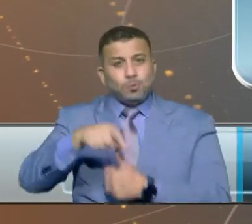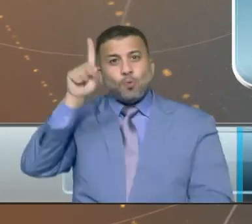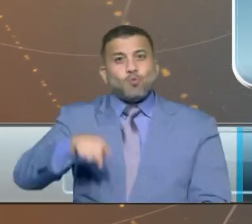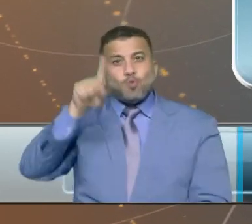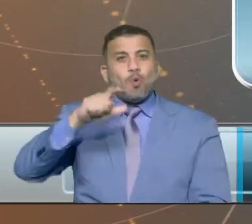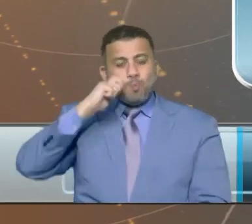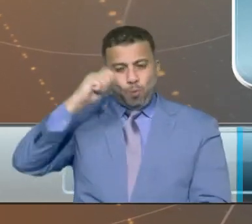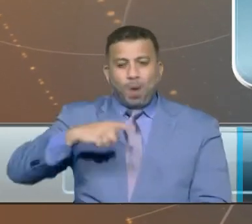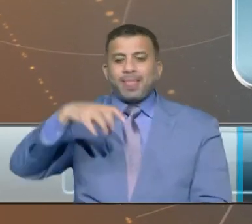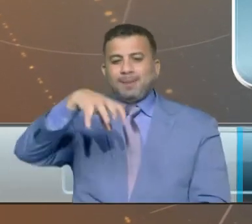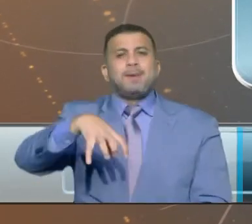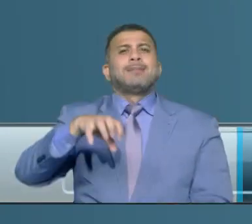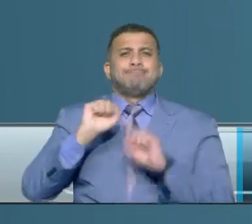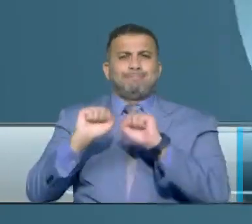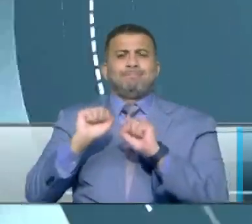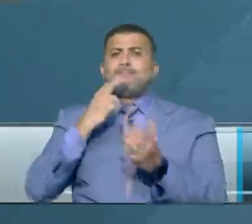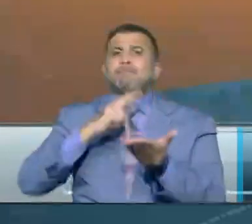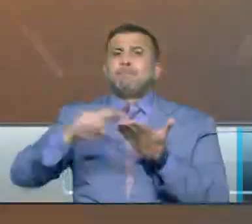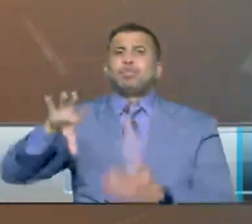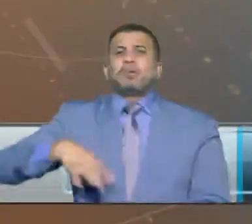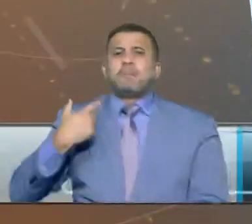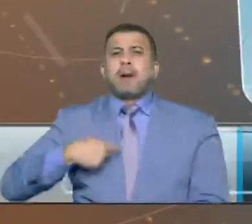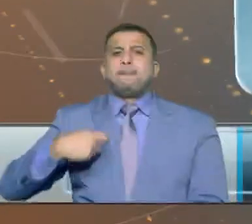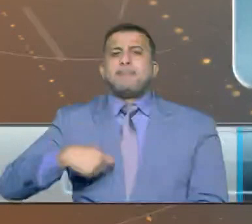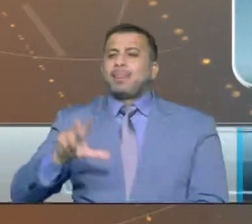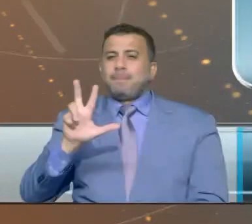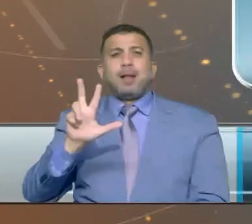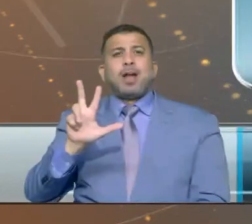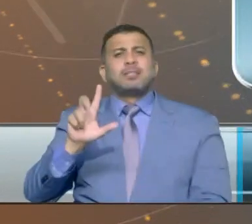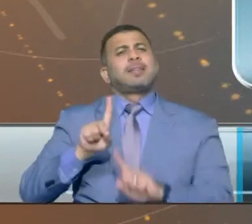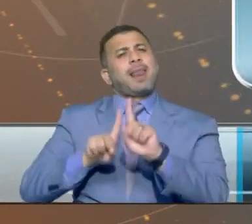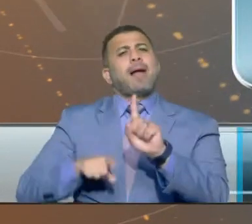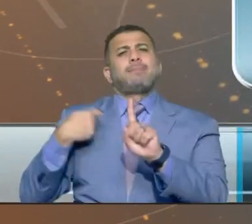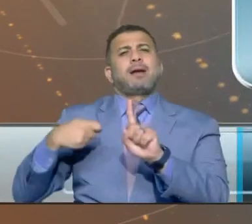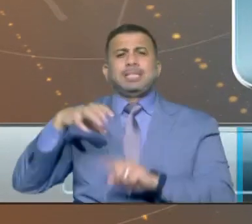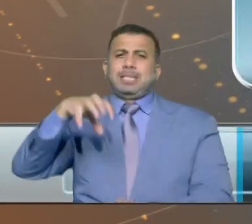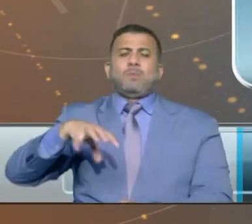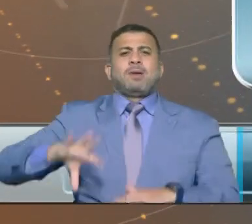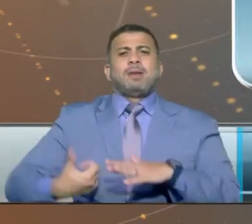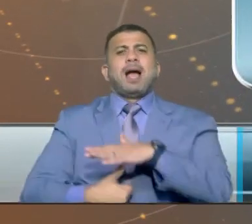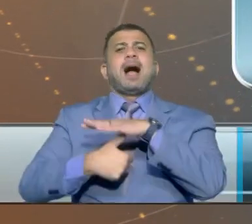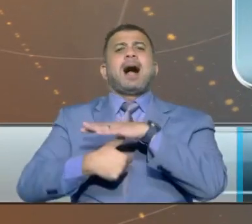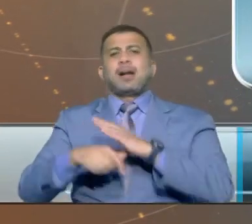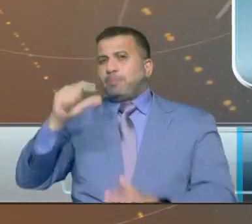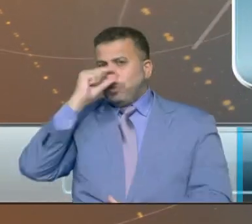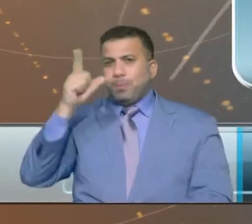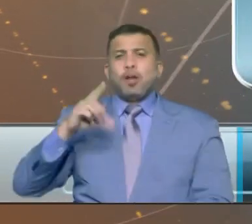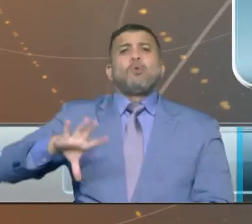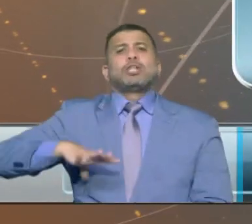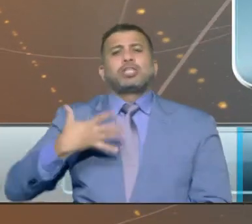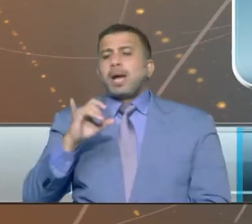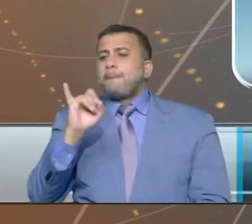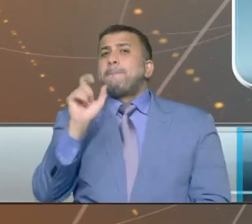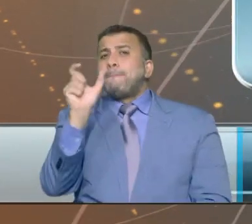اليوم الوطني لبلده كما بعث صاحب السمو الشيخ محمد بن راشد ال مكتوم نائب رئيس الدوله رئيس مجلس الوزراء